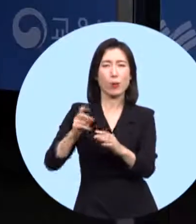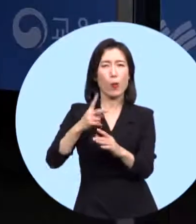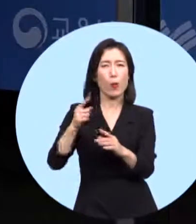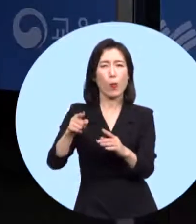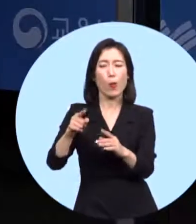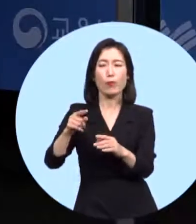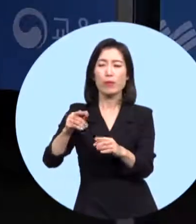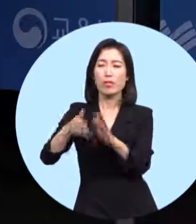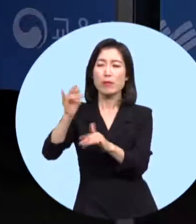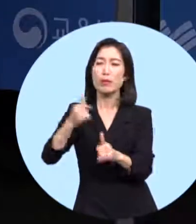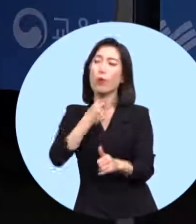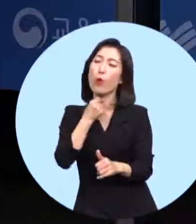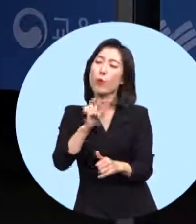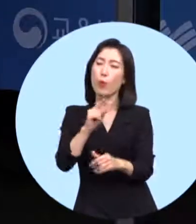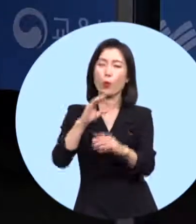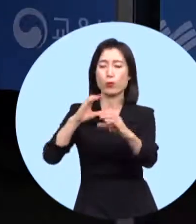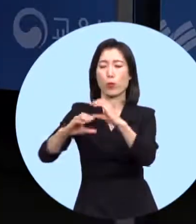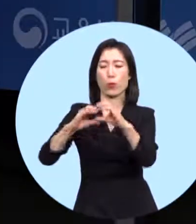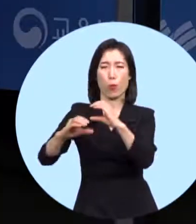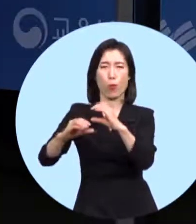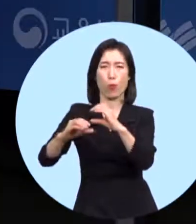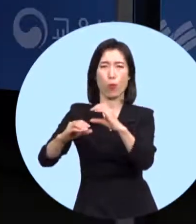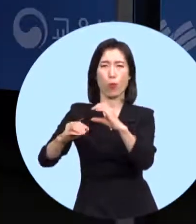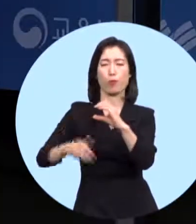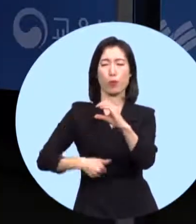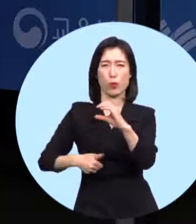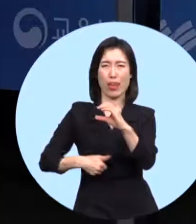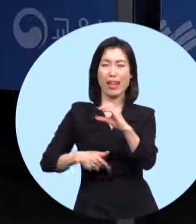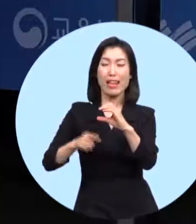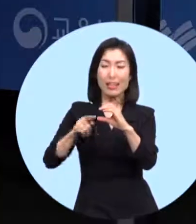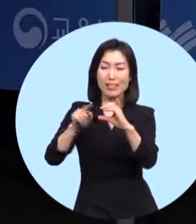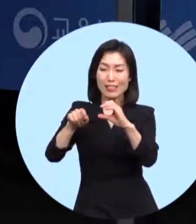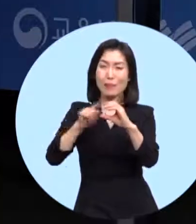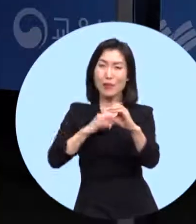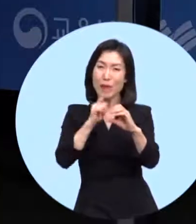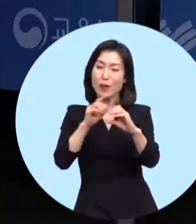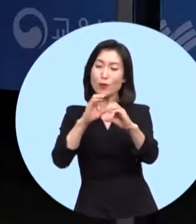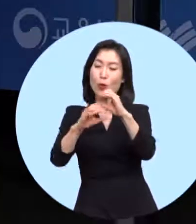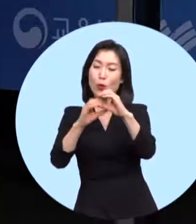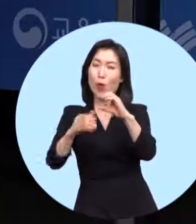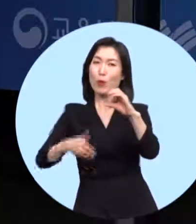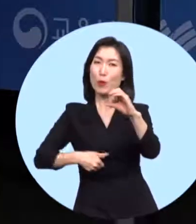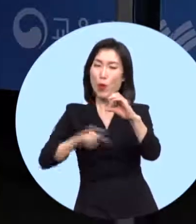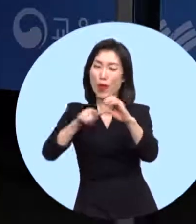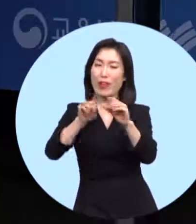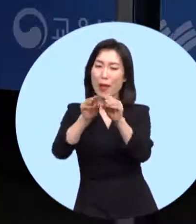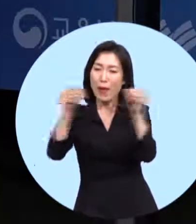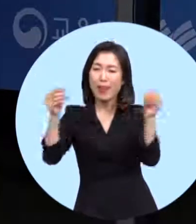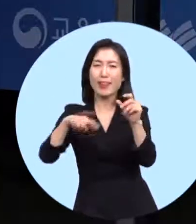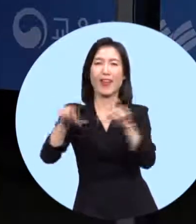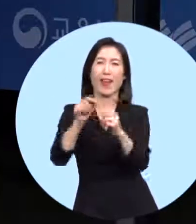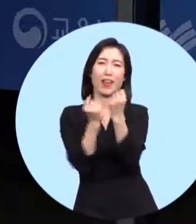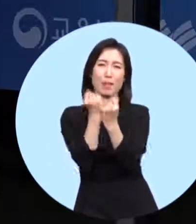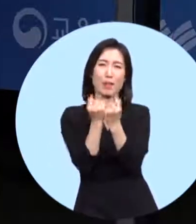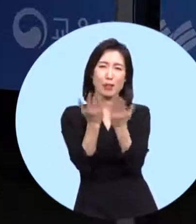소통 구조를 만들어야 한다라는 얘기가 있습니다. 저는 그 부분에 대해서 약간만 더 강조하고 정리하고자 합니다.